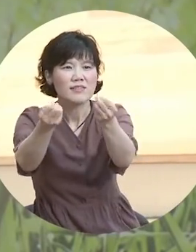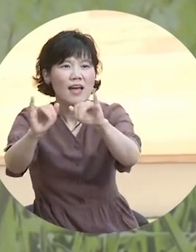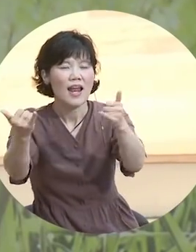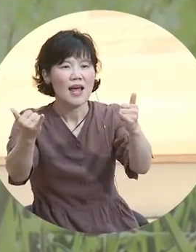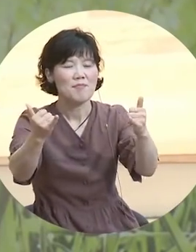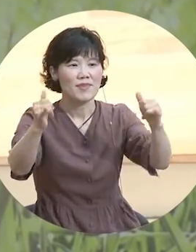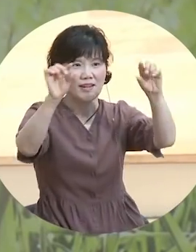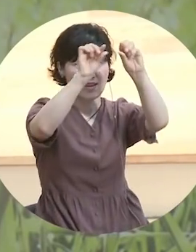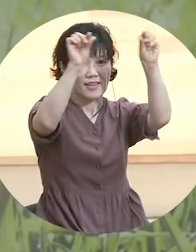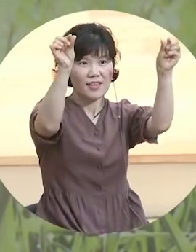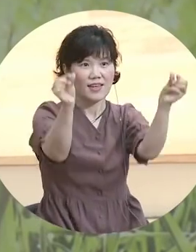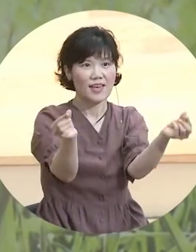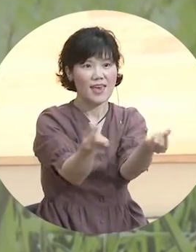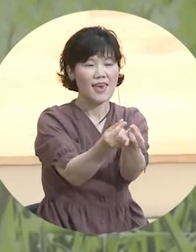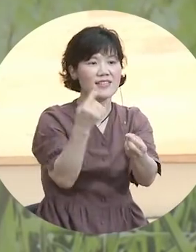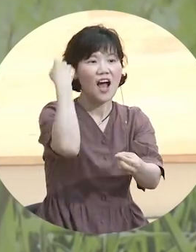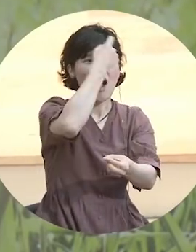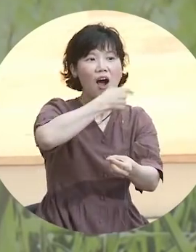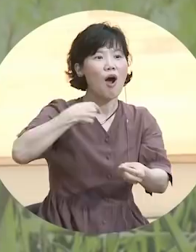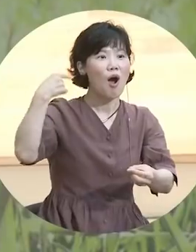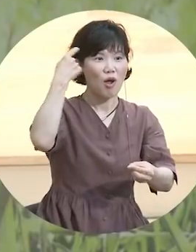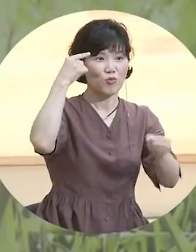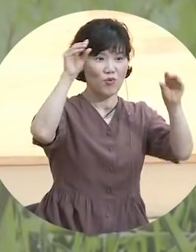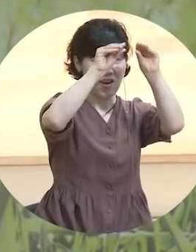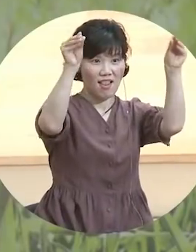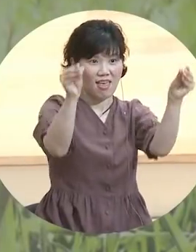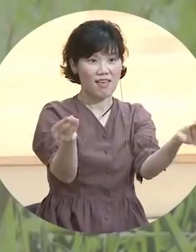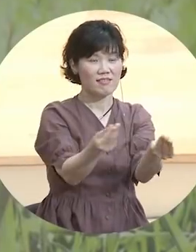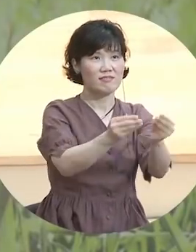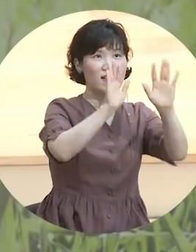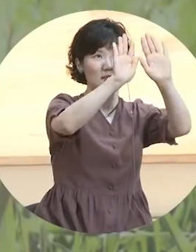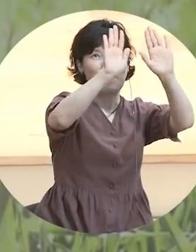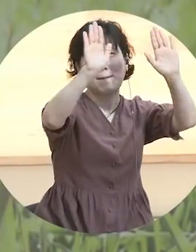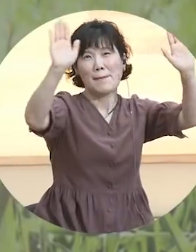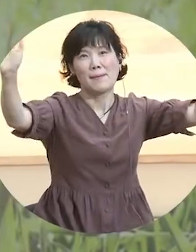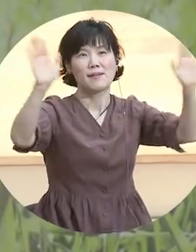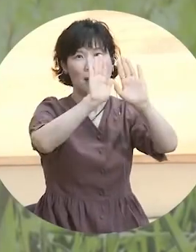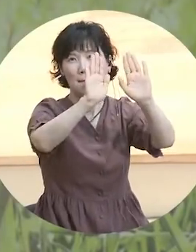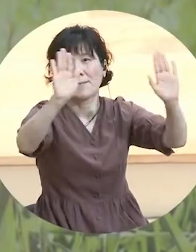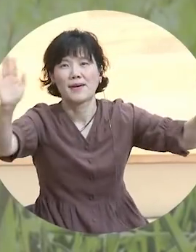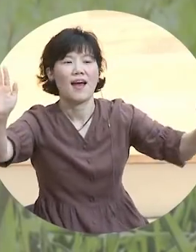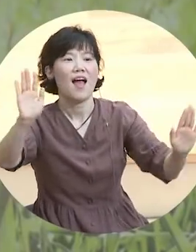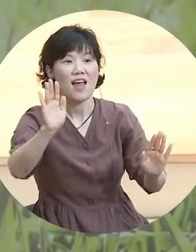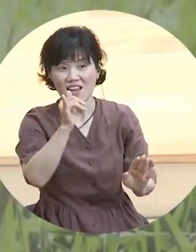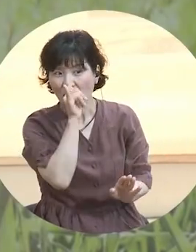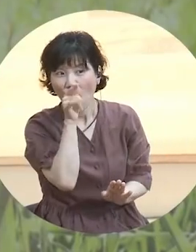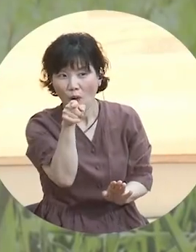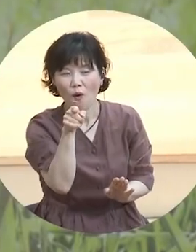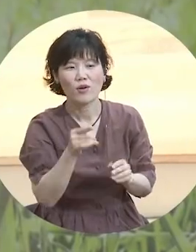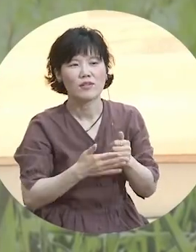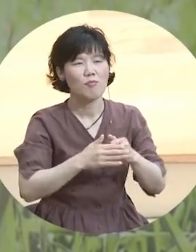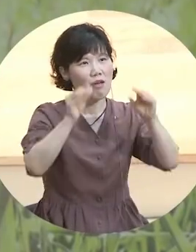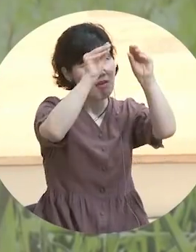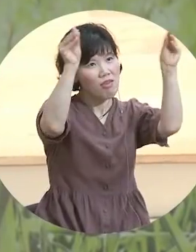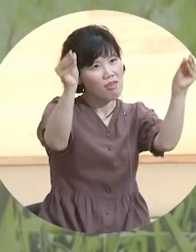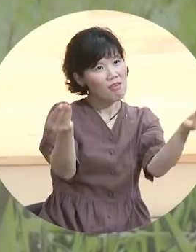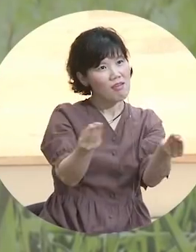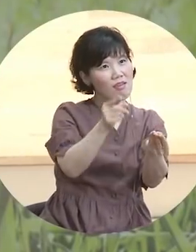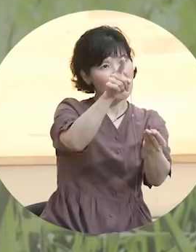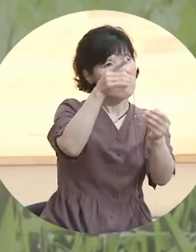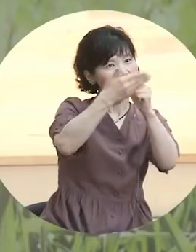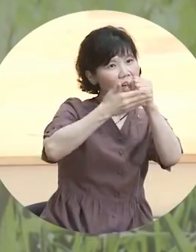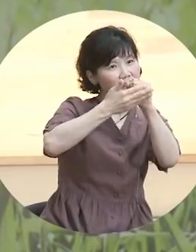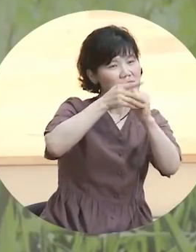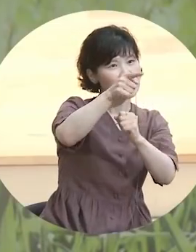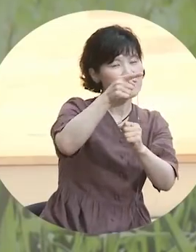있는 액자들이 있는, 얼굴이 들어있는 액자 그게 쭉 있어요. 좀 뭐 당연히 그 액자 속에 그